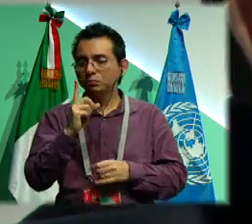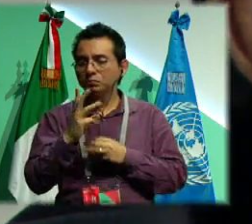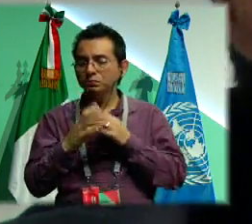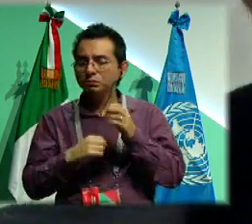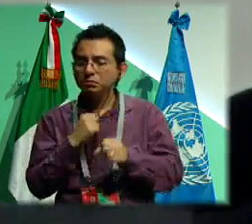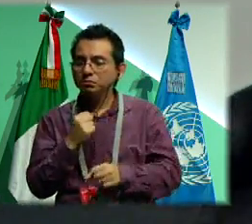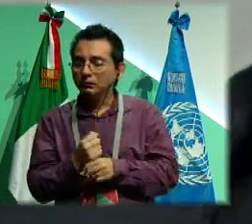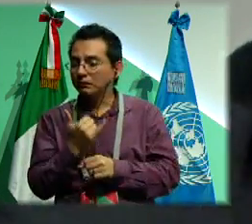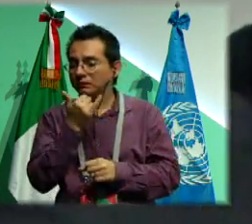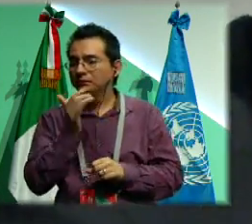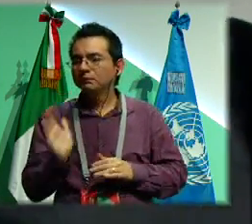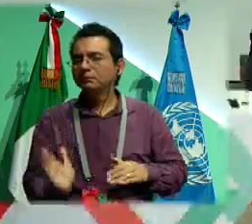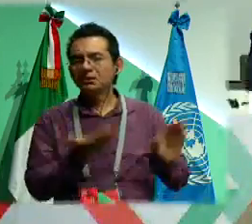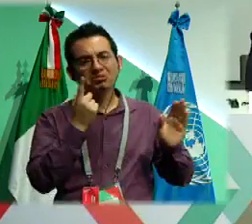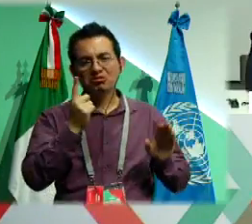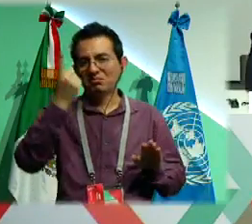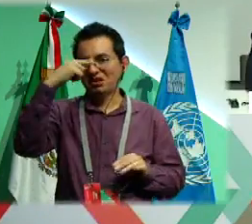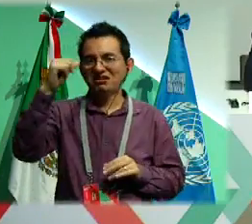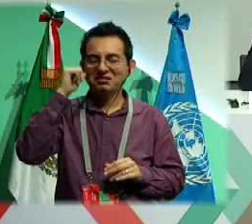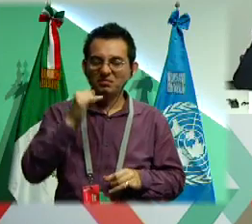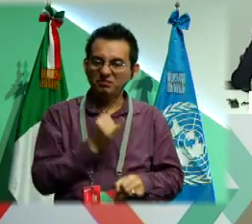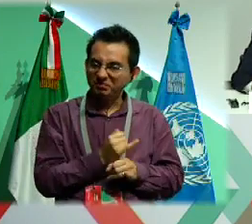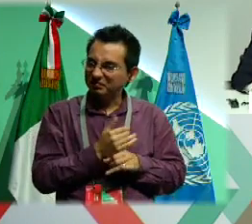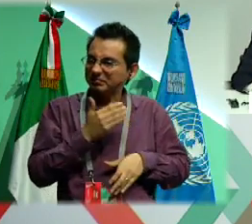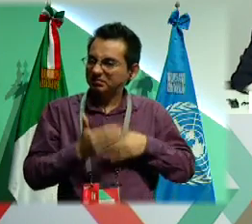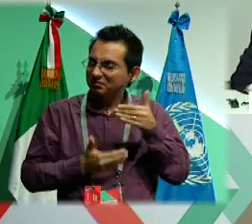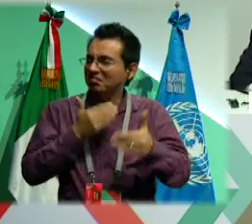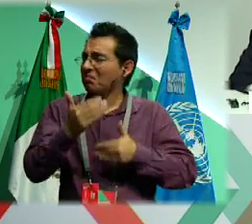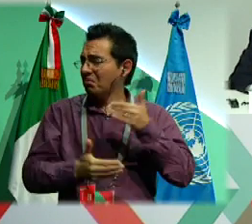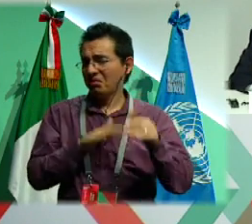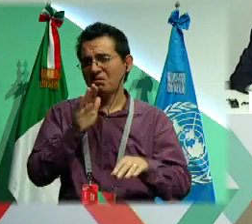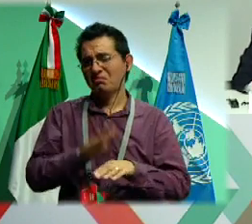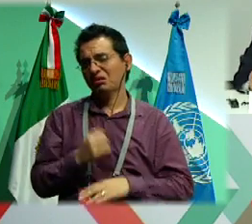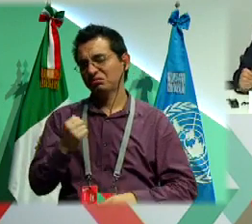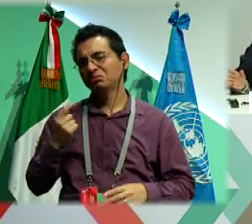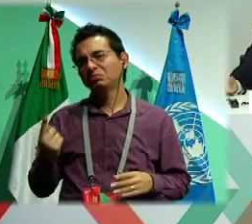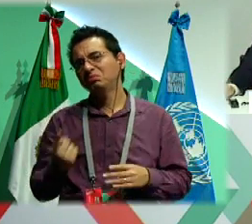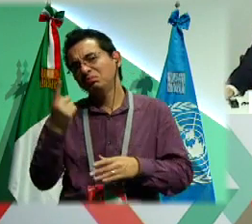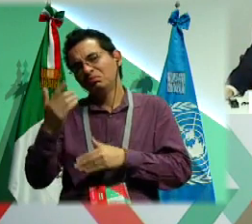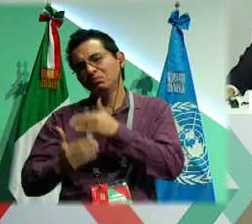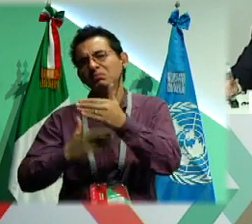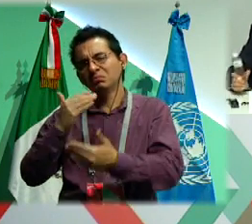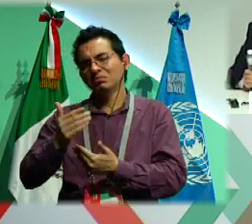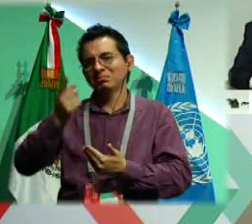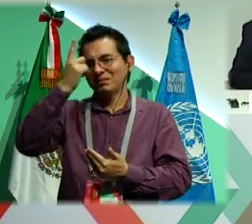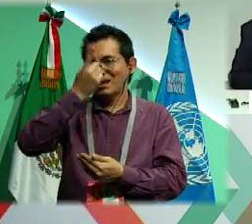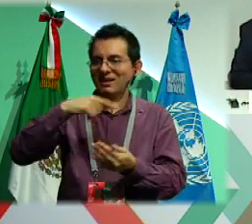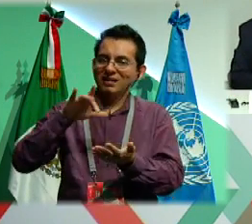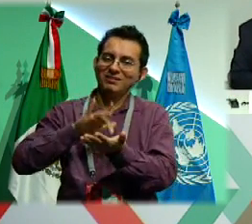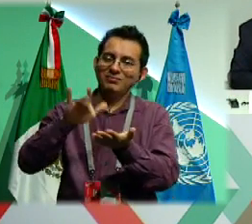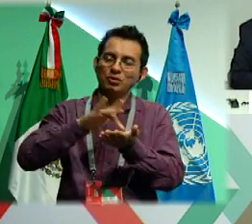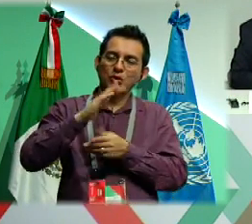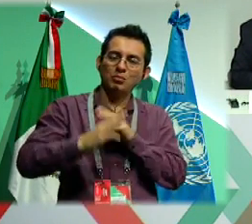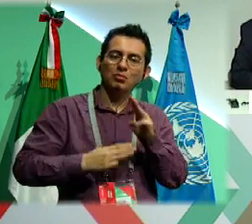quel. Il se produit beaucoup de choses dans l'Internet et dans le monde matériel, mais